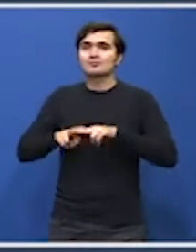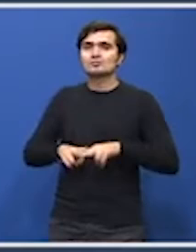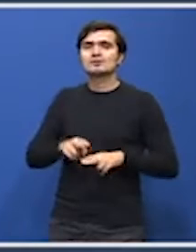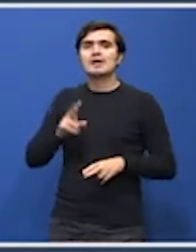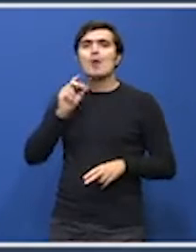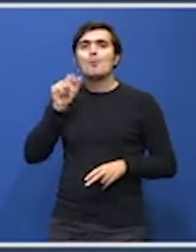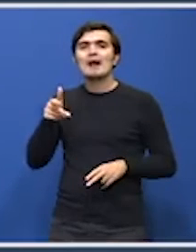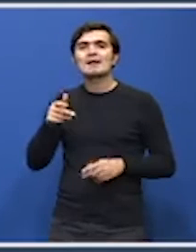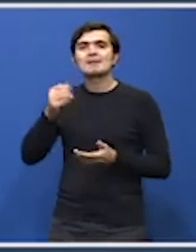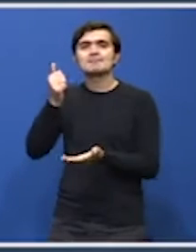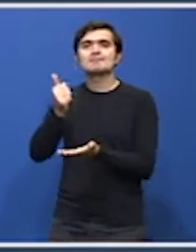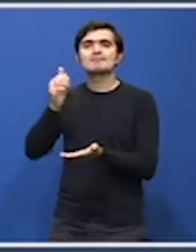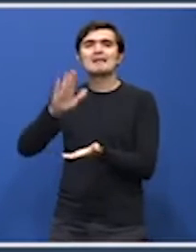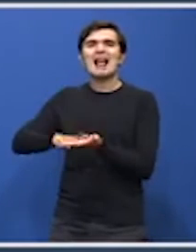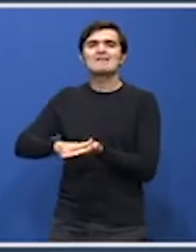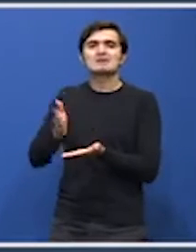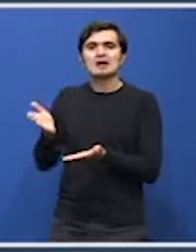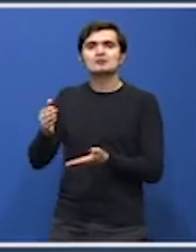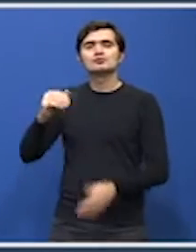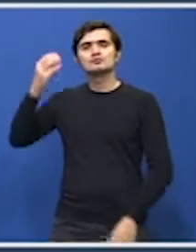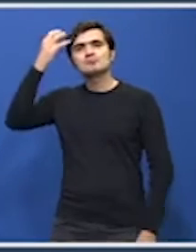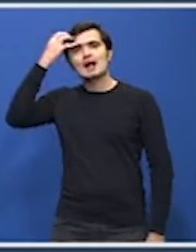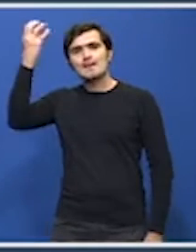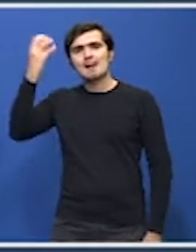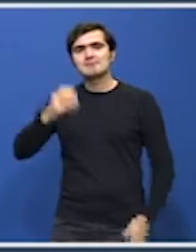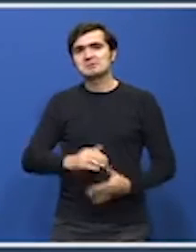calificată, capabilă și cel mai